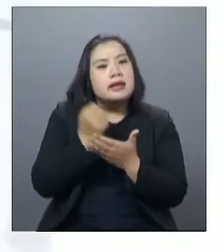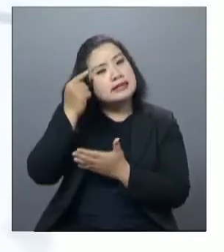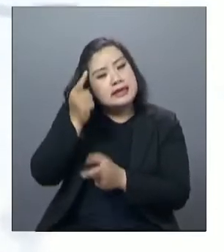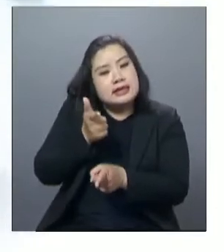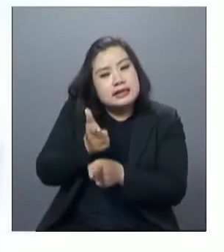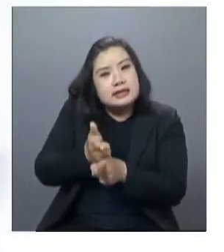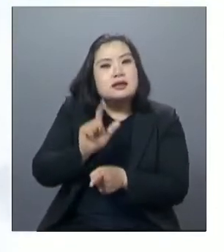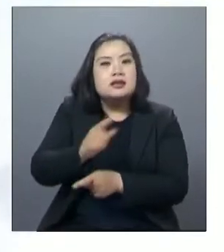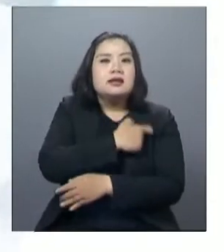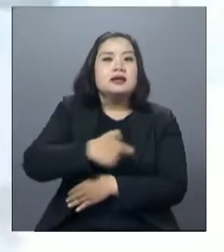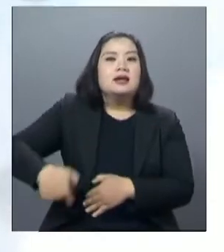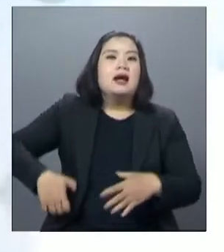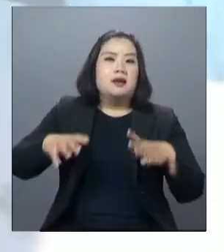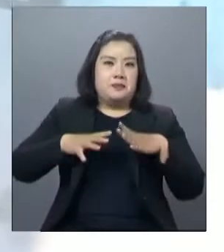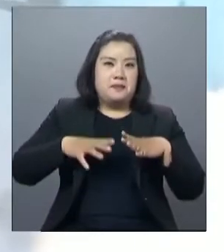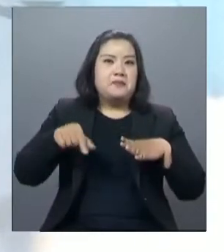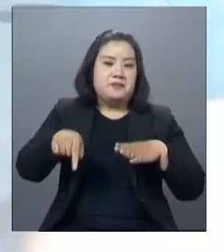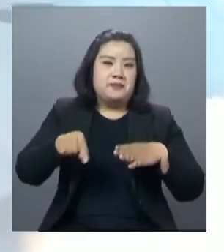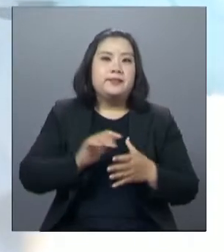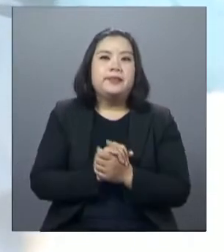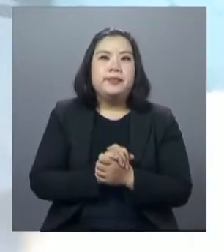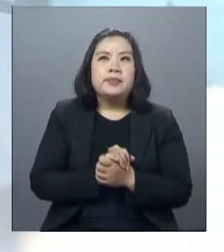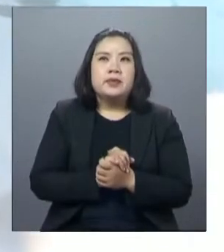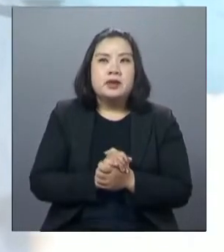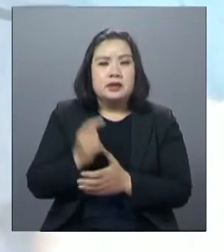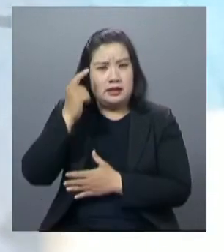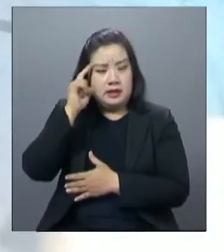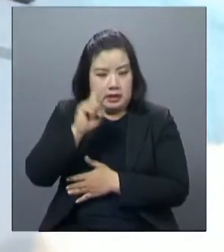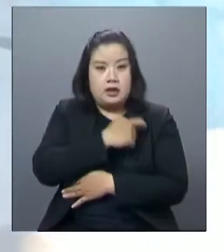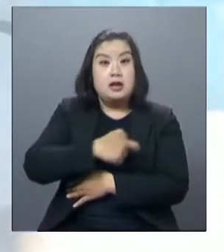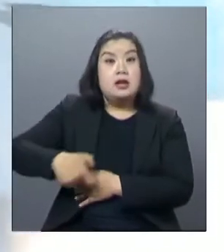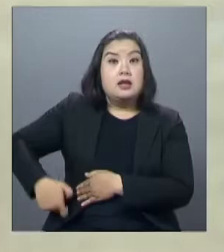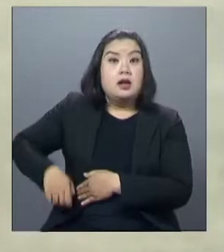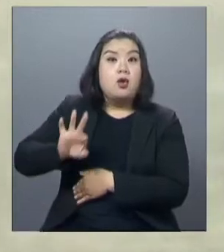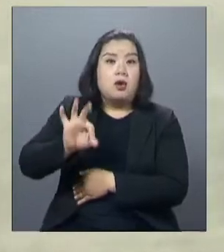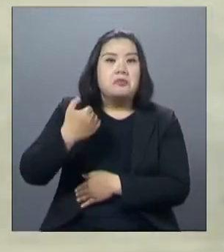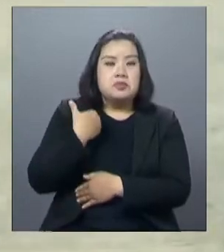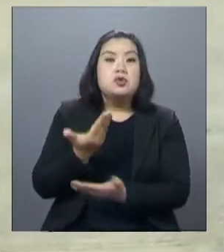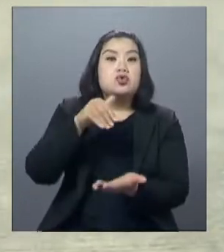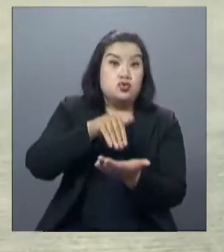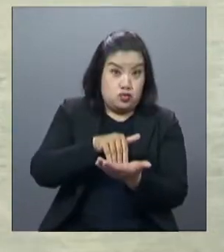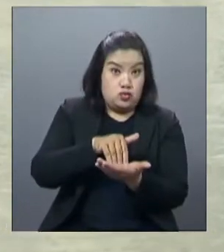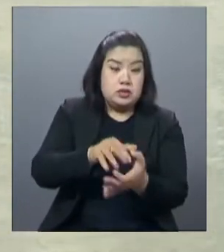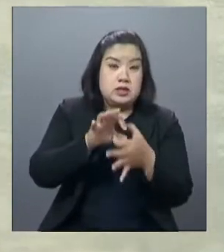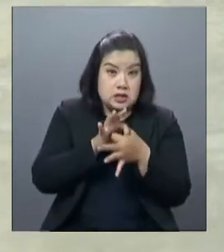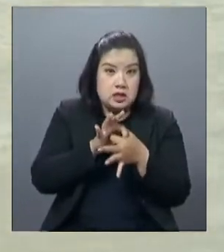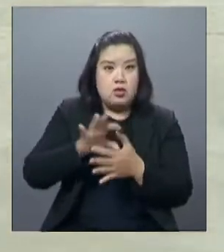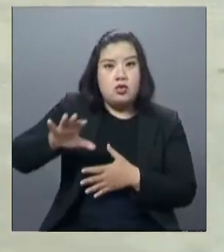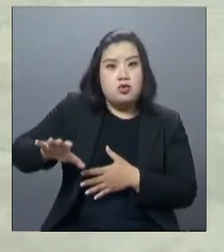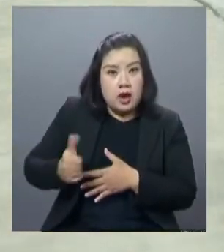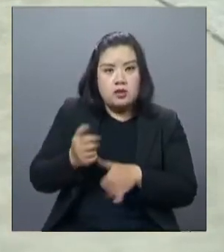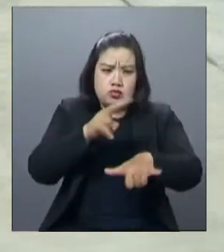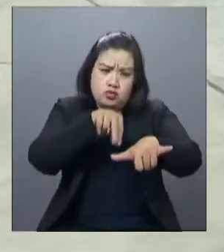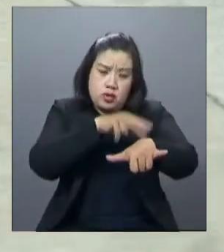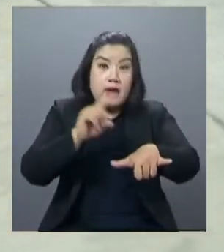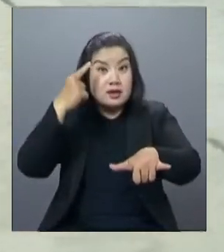ล้วก็รู้ว่าพ่อหลวงเรานี้มีโครงการในพระราชดำริมีศูนย์รักสุนัขที่หัวหินพระองค์ก็